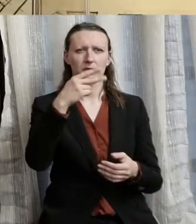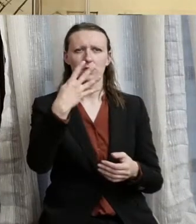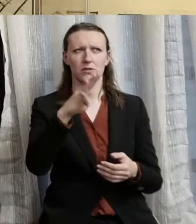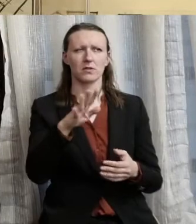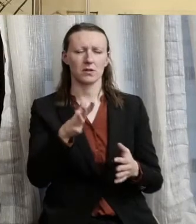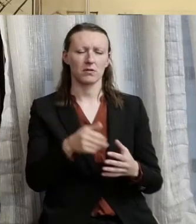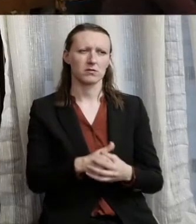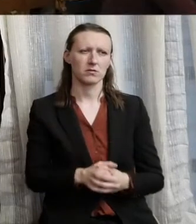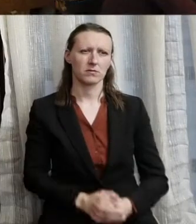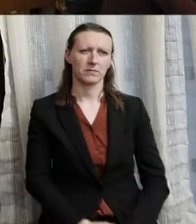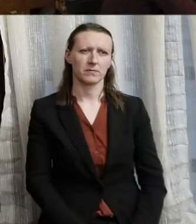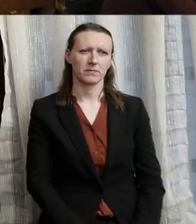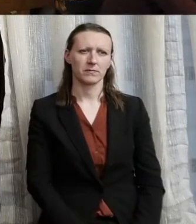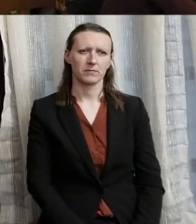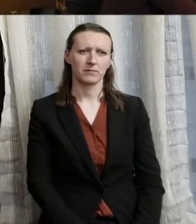Da.